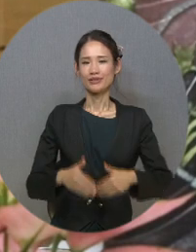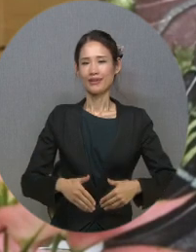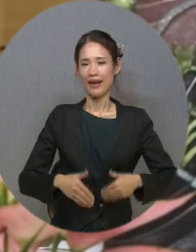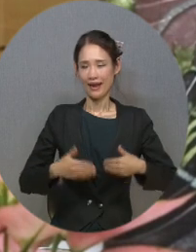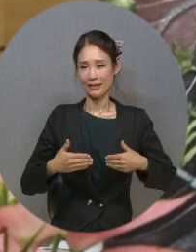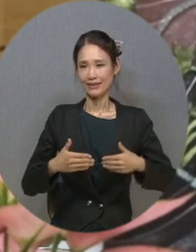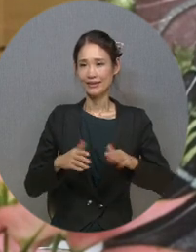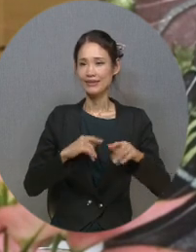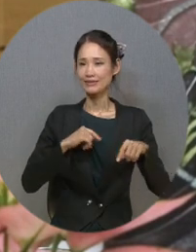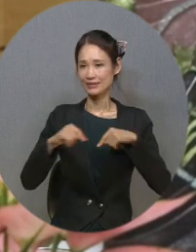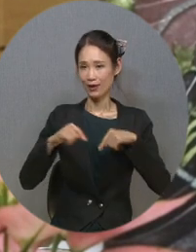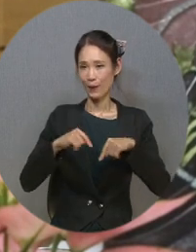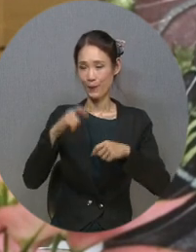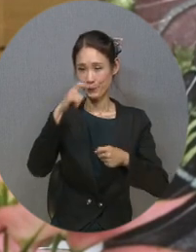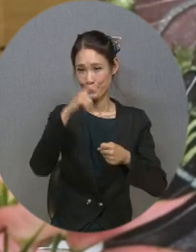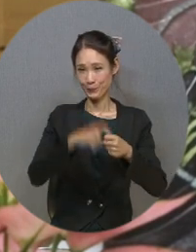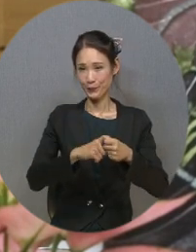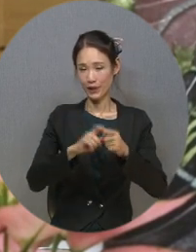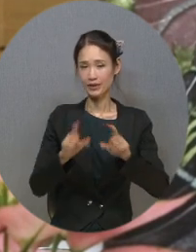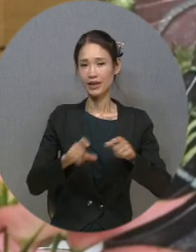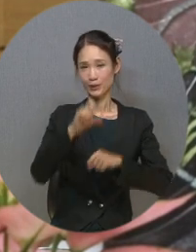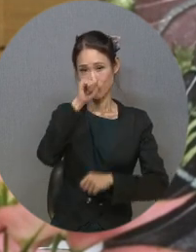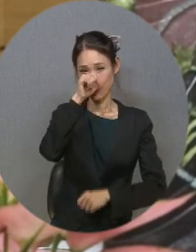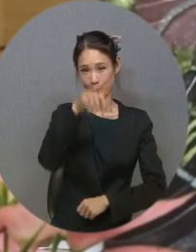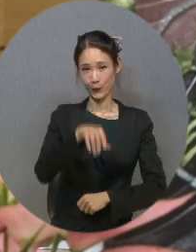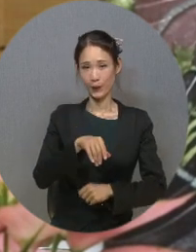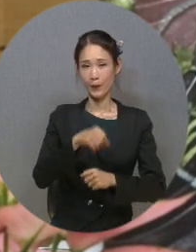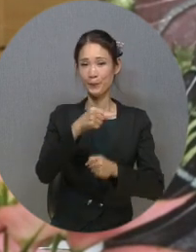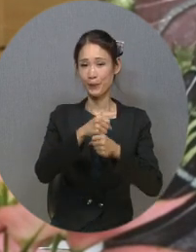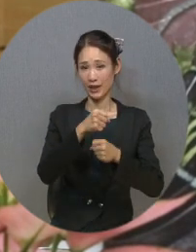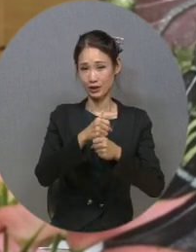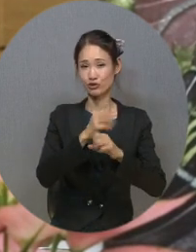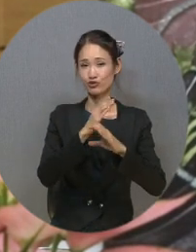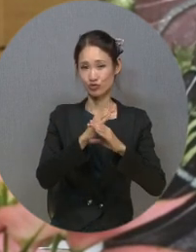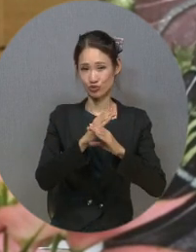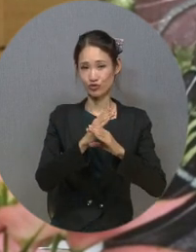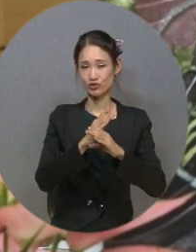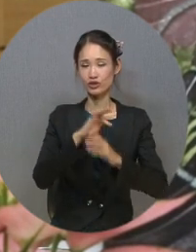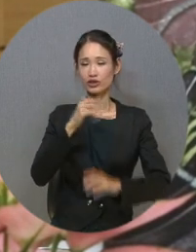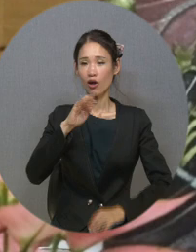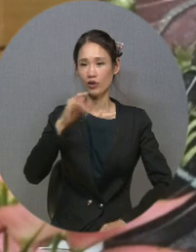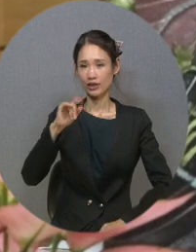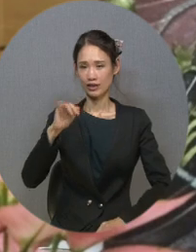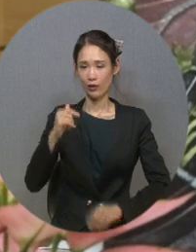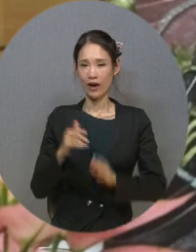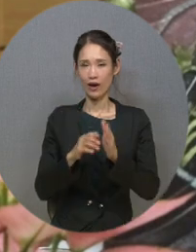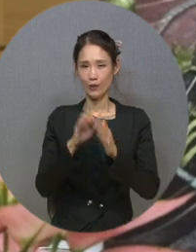시정을 목표로 살기 좋은 광양시를 꾸려가고 계시는 정인하